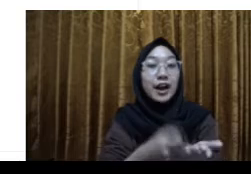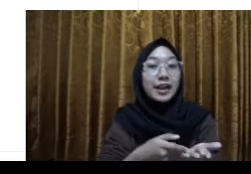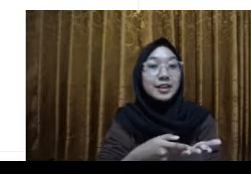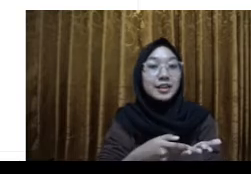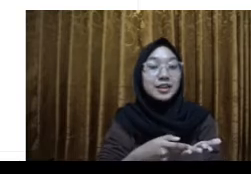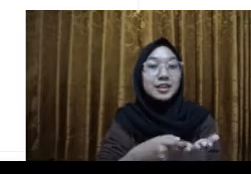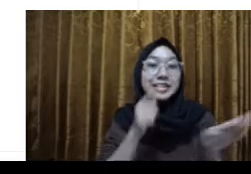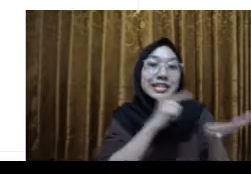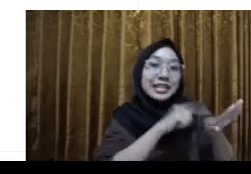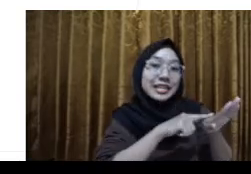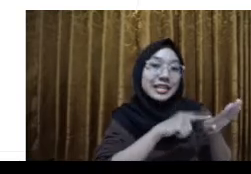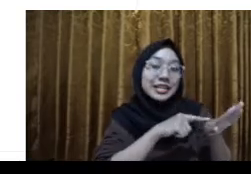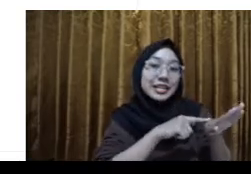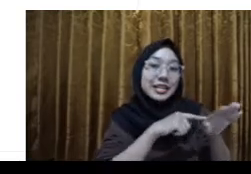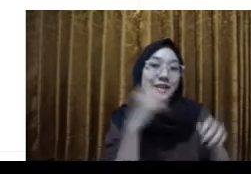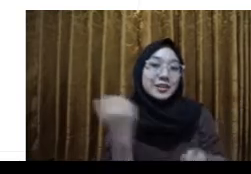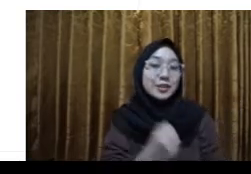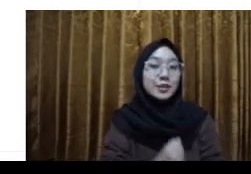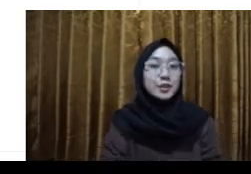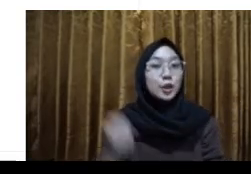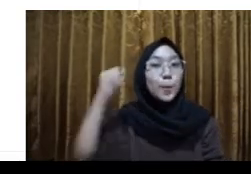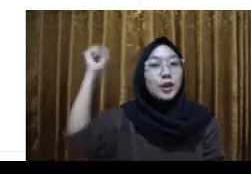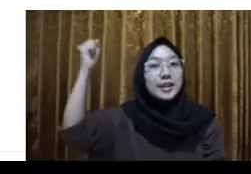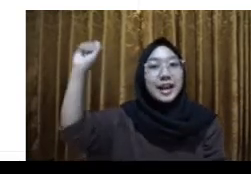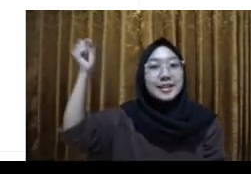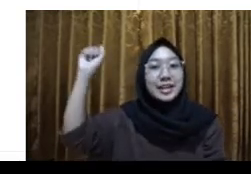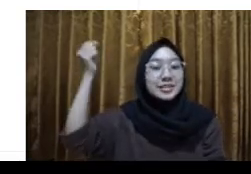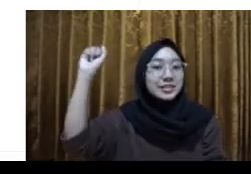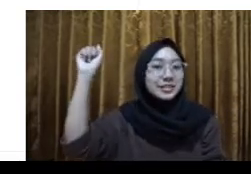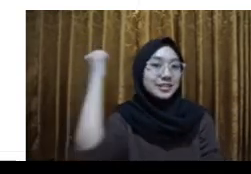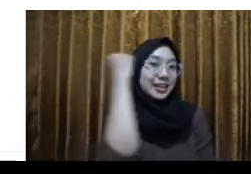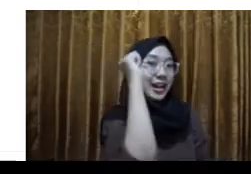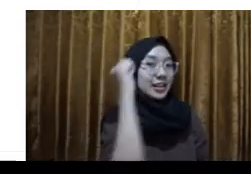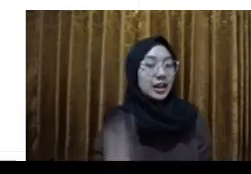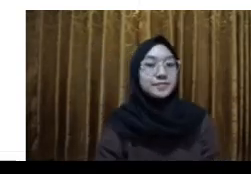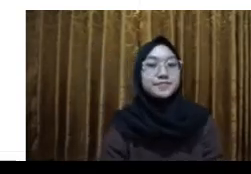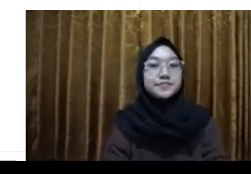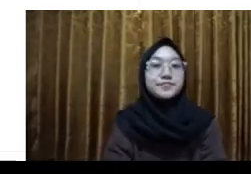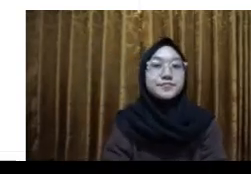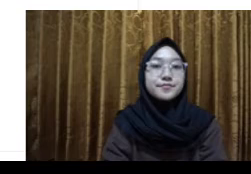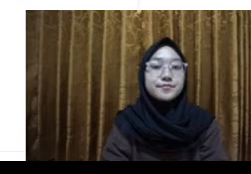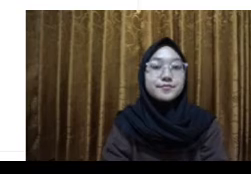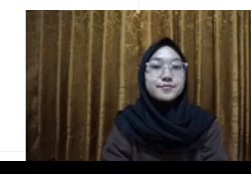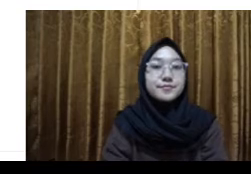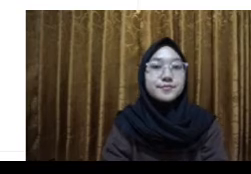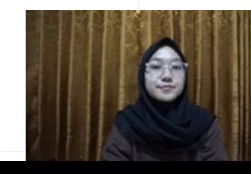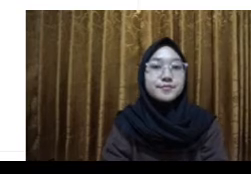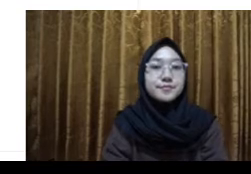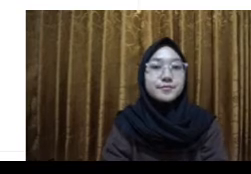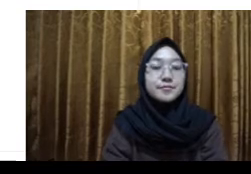Nah, kita coba sekarang scan dengan Abby Find Reader. Jadi Documents color window items caranya